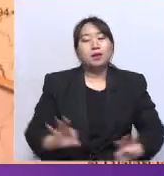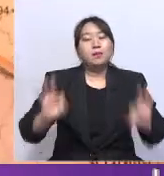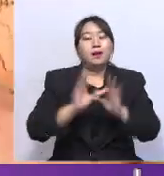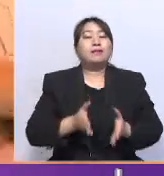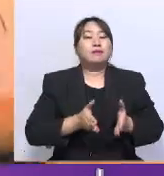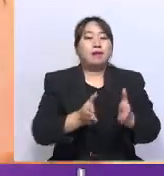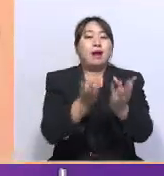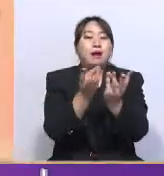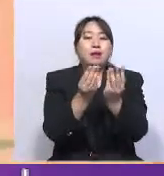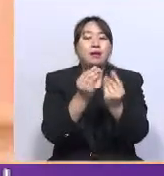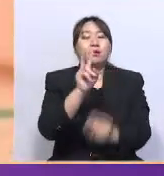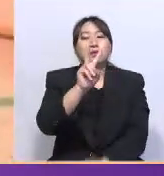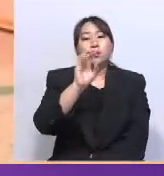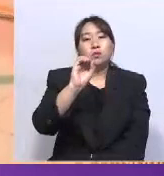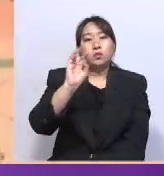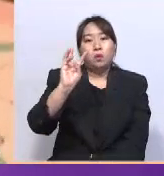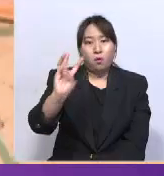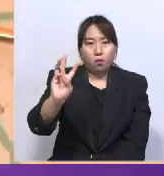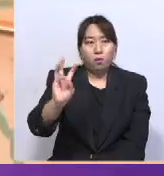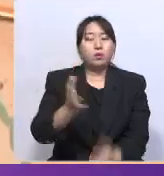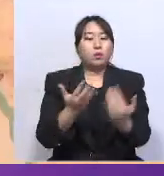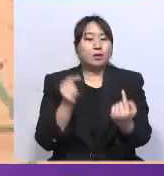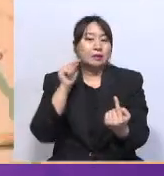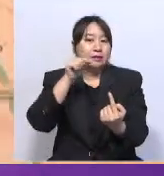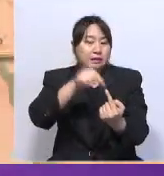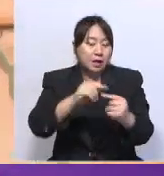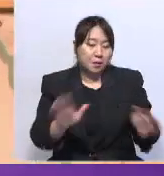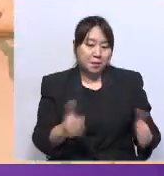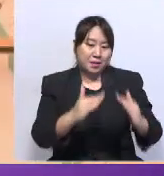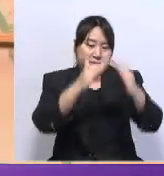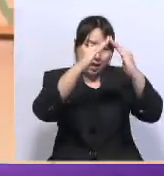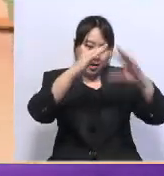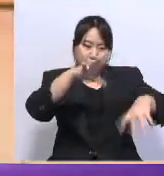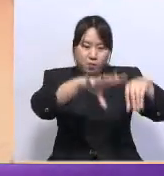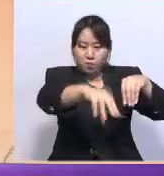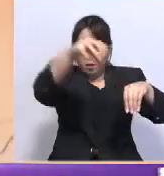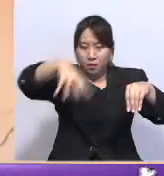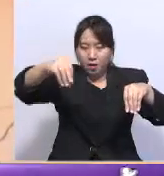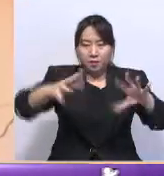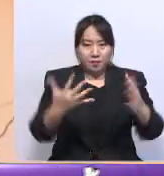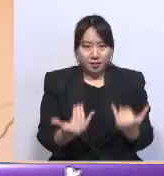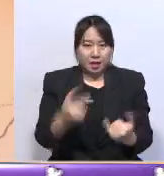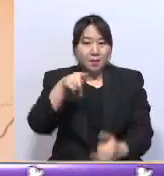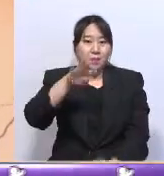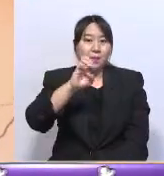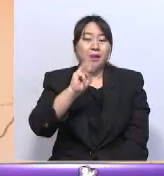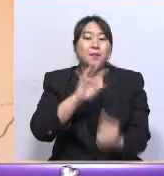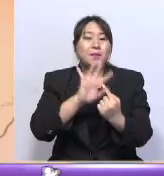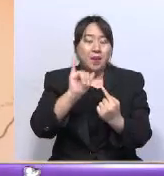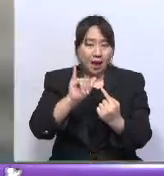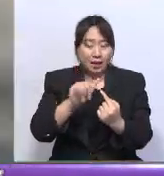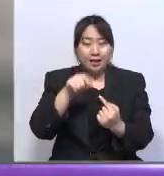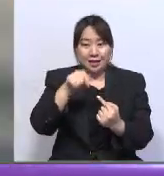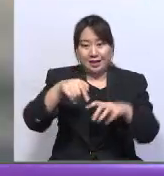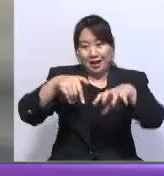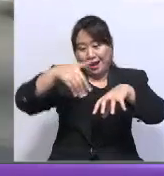ผ่นดินหมายเลข206ที่เข้าสู่ปราสาทหินพิมายในอำเภอพิมายจะมีการขยายช่องจราจรด้านหลังปราสาทจาก